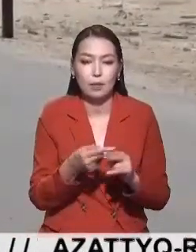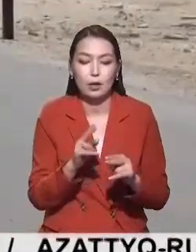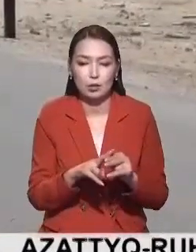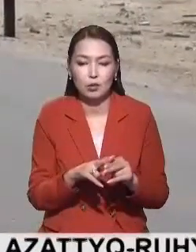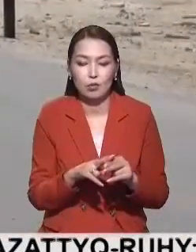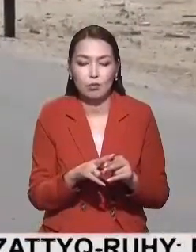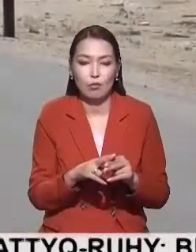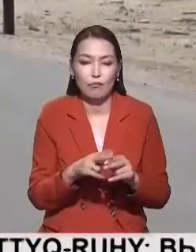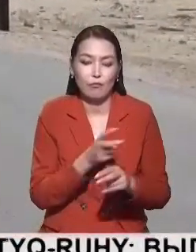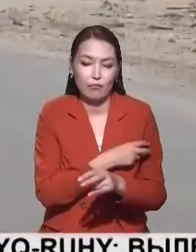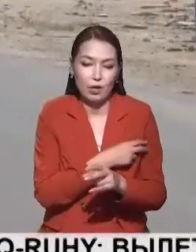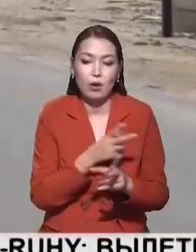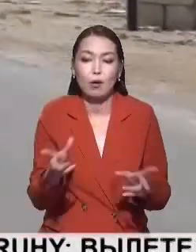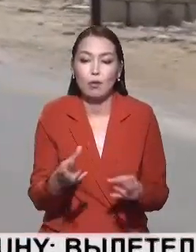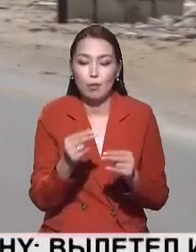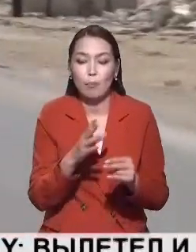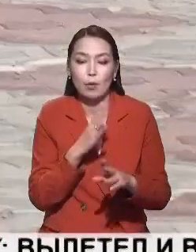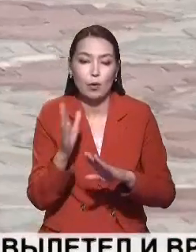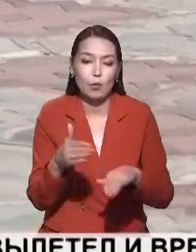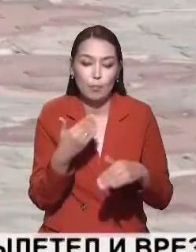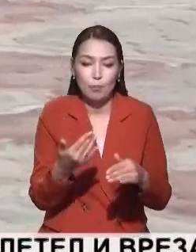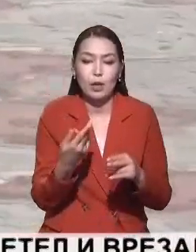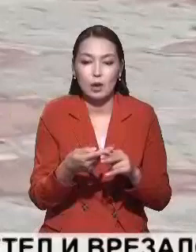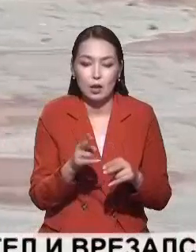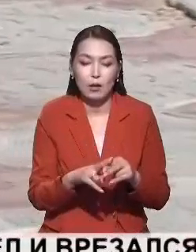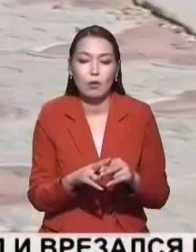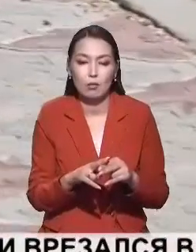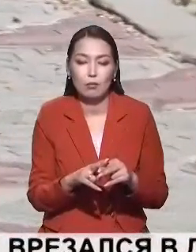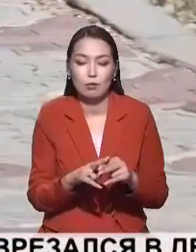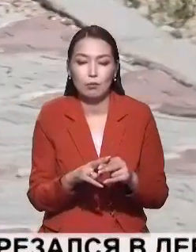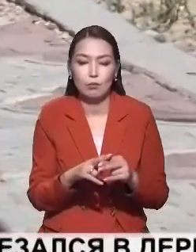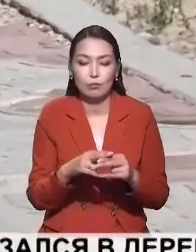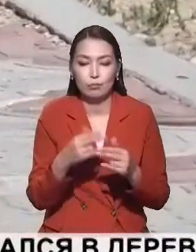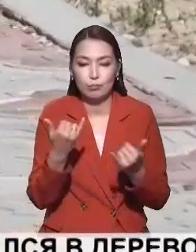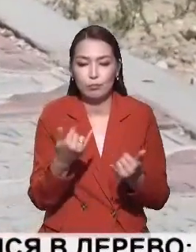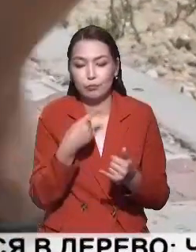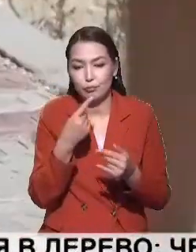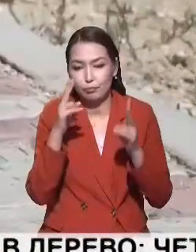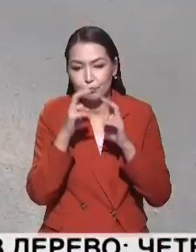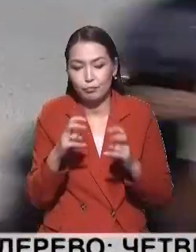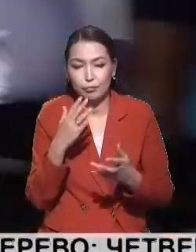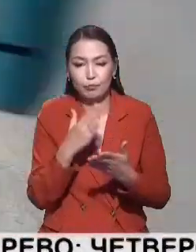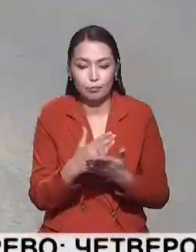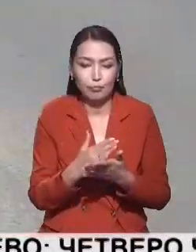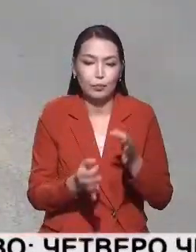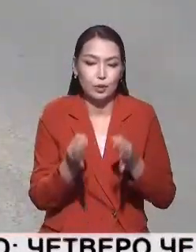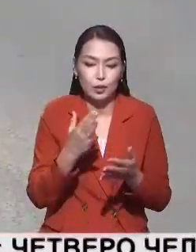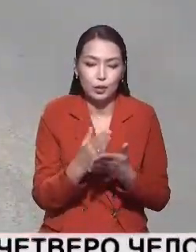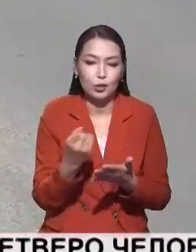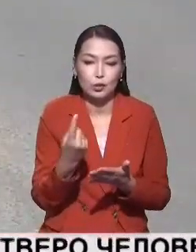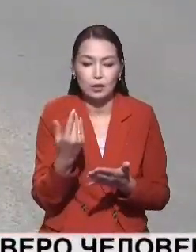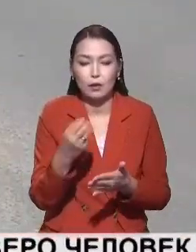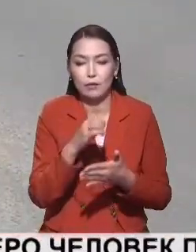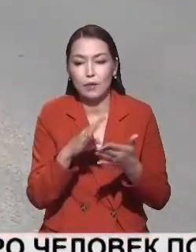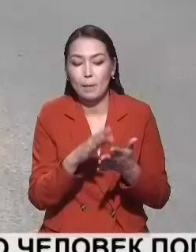Врачам удалось его спасти, но после его вновь избили уже в мае. Сейчас уголовное дело рассматривается в суде. Еще одного